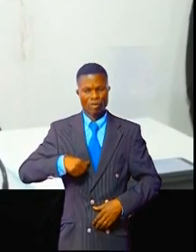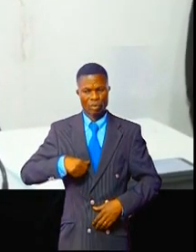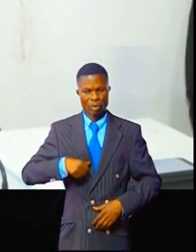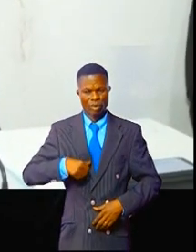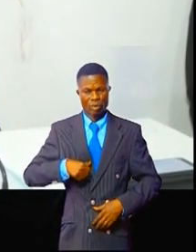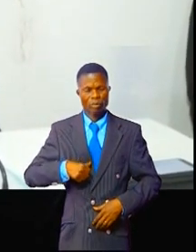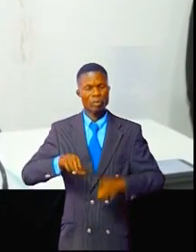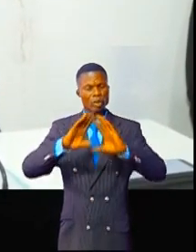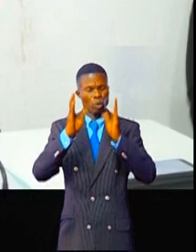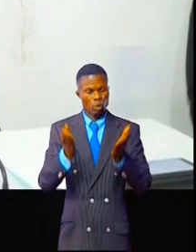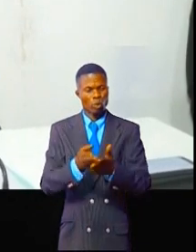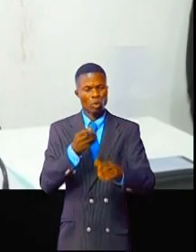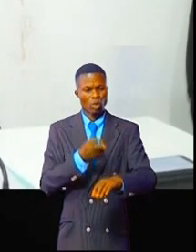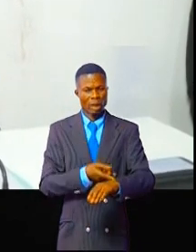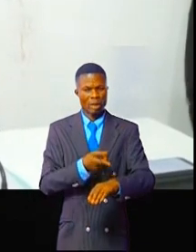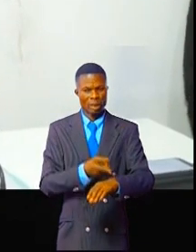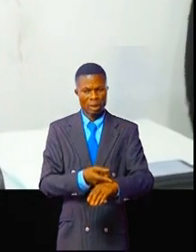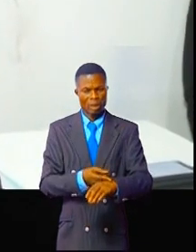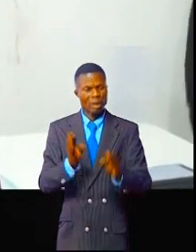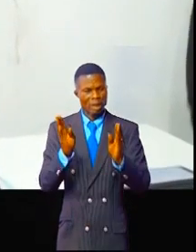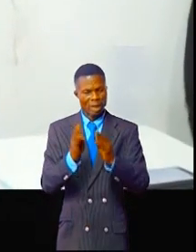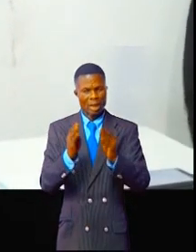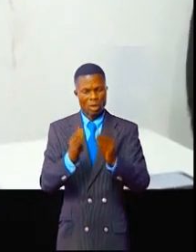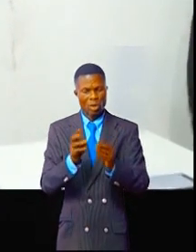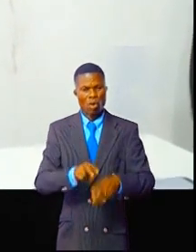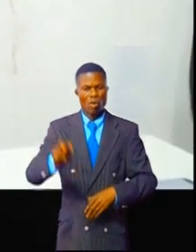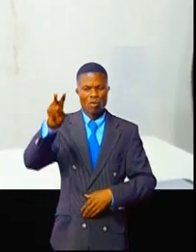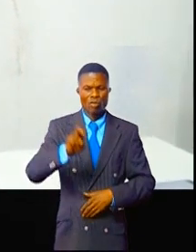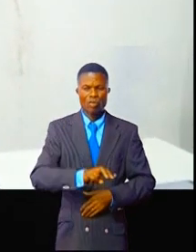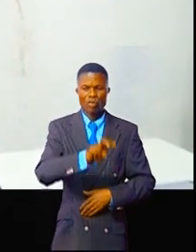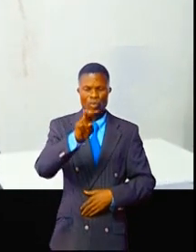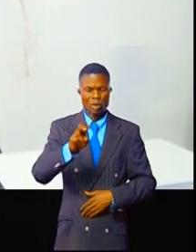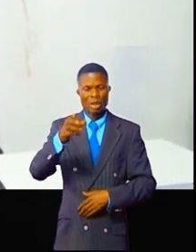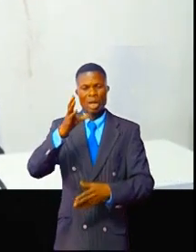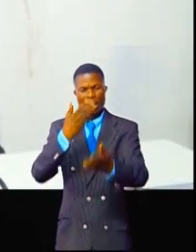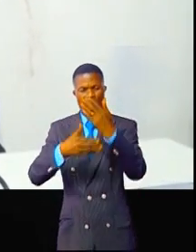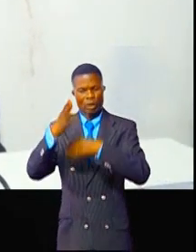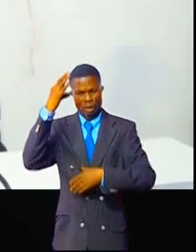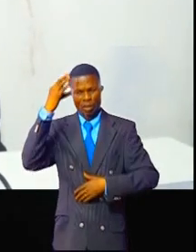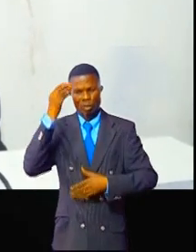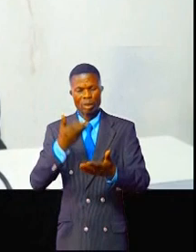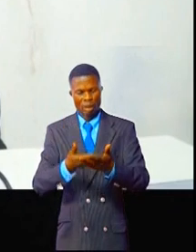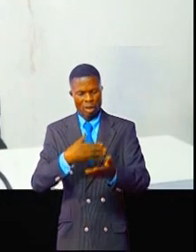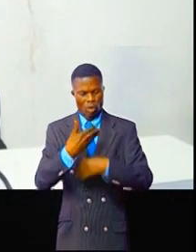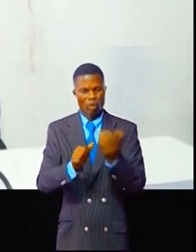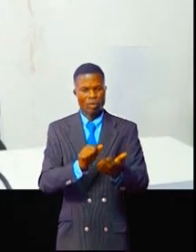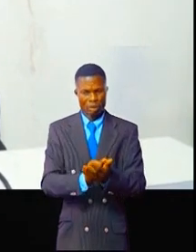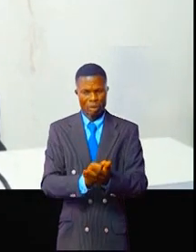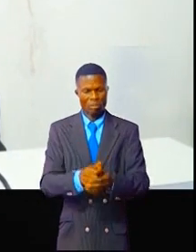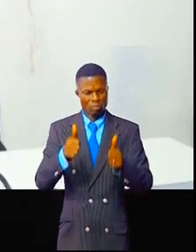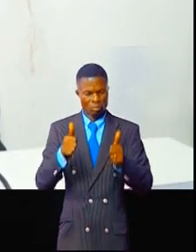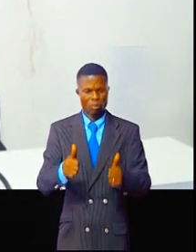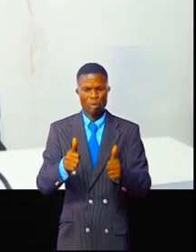savoir que tout le temps des réunions des voyages des changes ou des téléphones qu'on passe et se sont